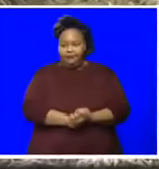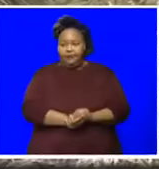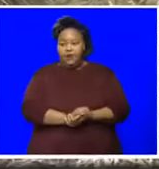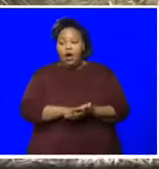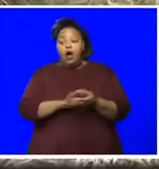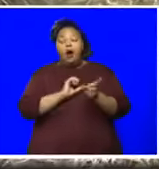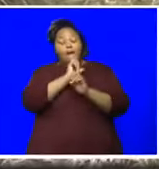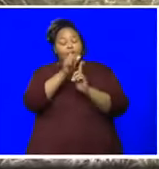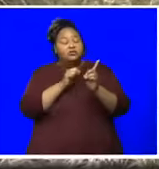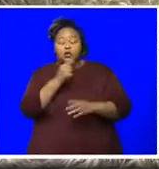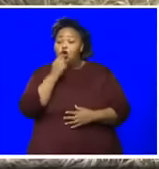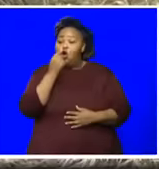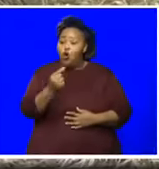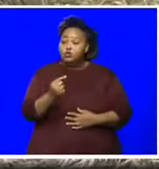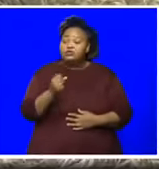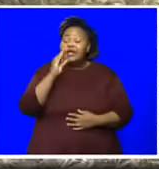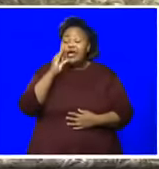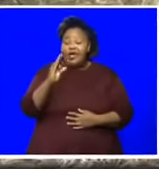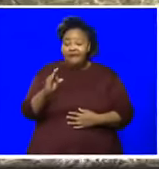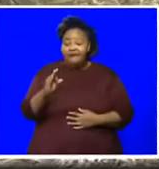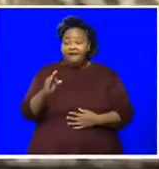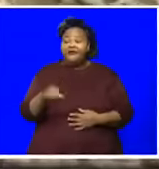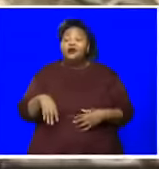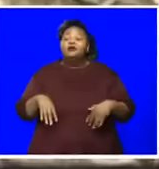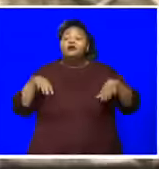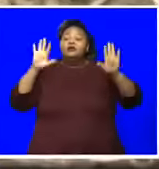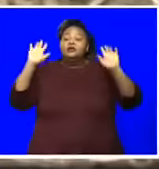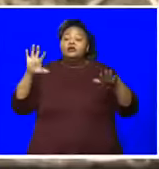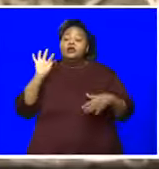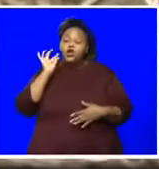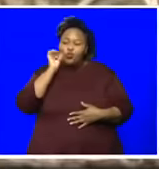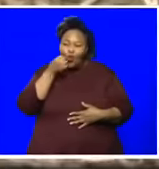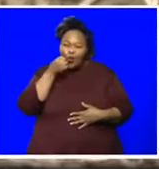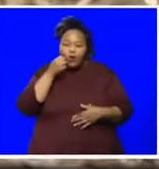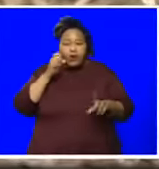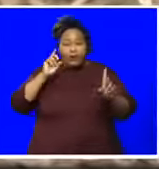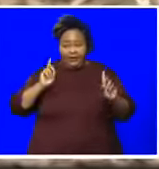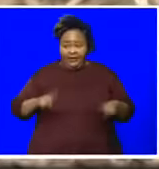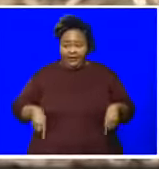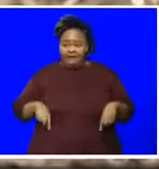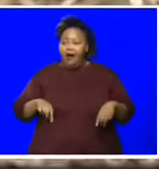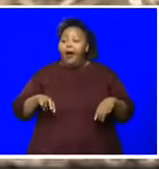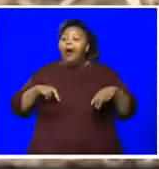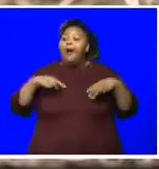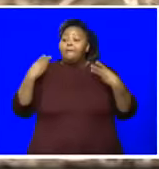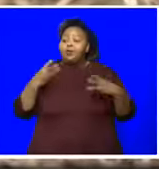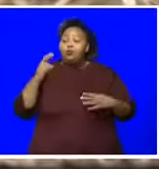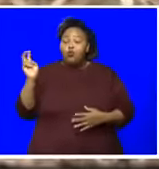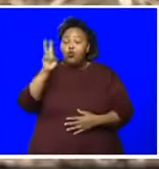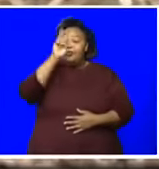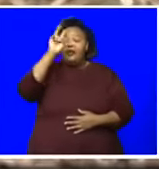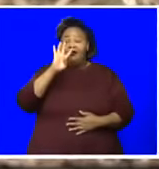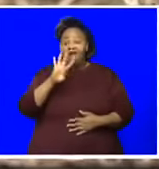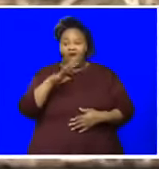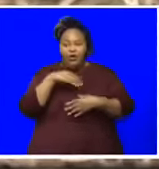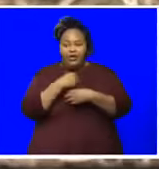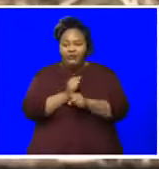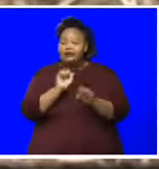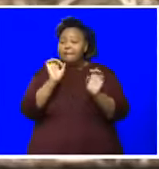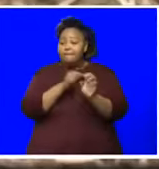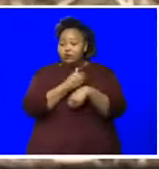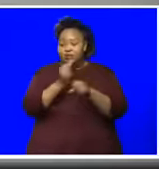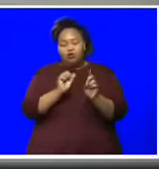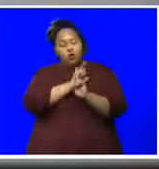tinyosi tiyafa tiyaphela emhlabeni, bantu angeke baphile iminyaka emine. Dokotela Ndlangamandla uthi ikhona impilo